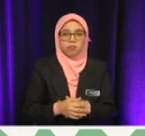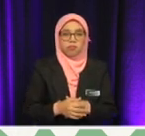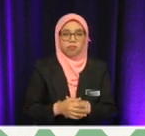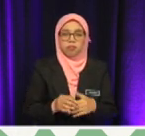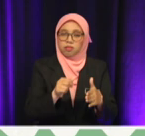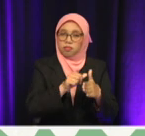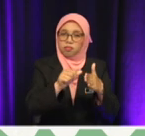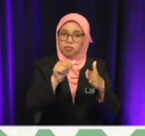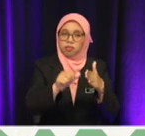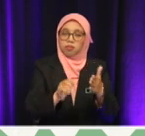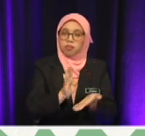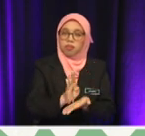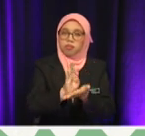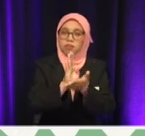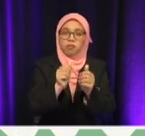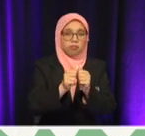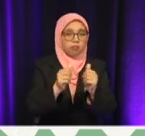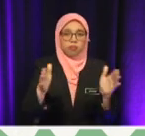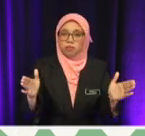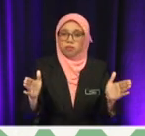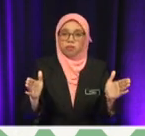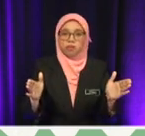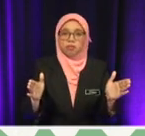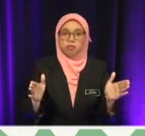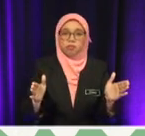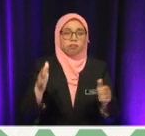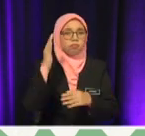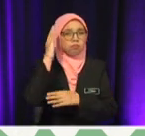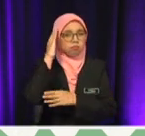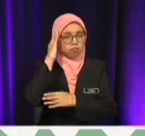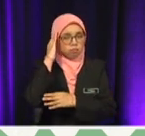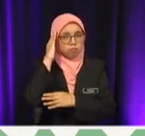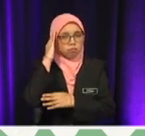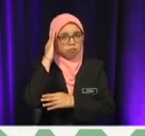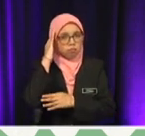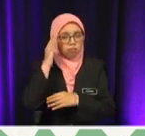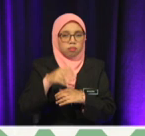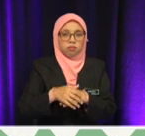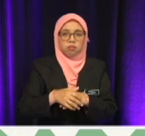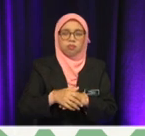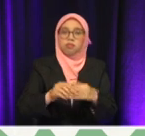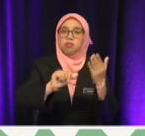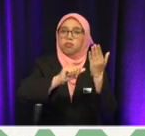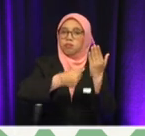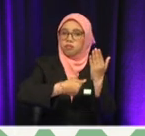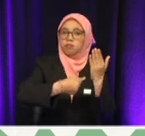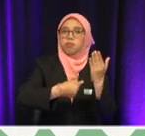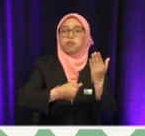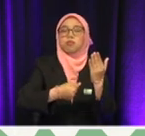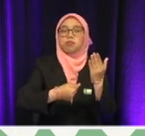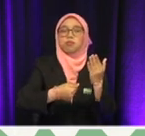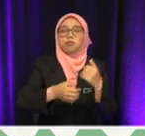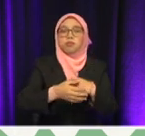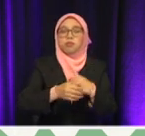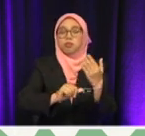terakhir membantu tanpa mengira latar belakang mangsa. Maksudnya di sini seorang pemberi pertolongan cemas yang baik, dia